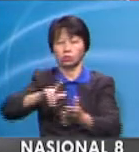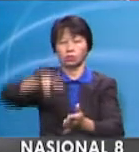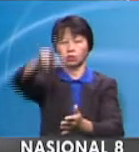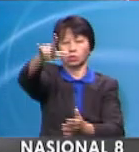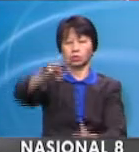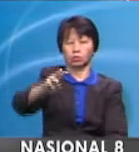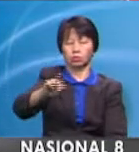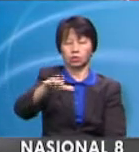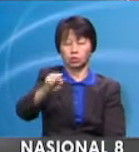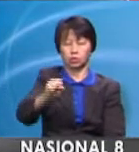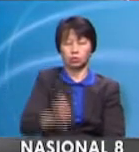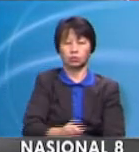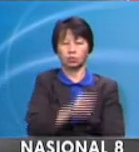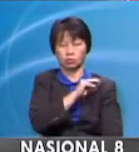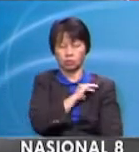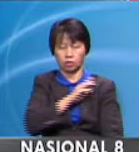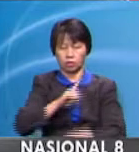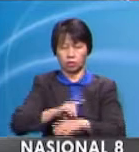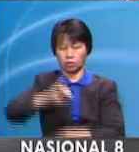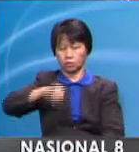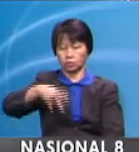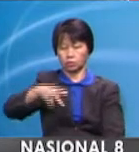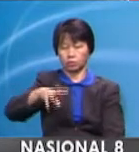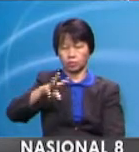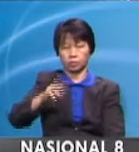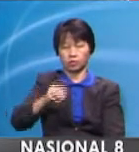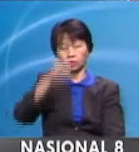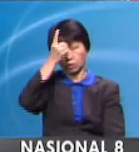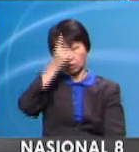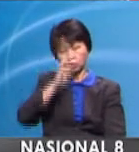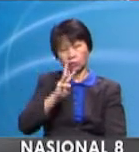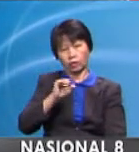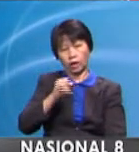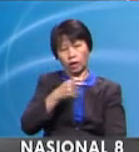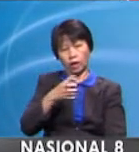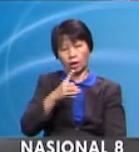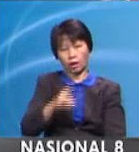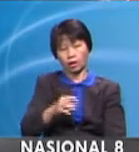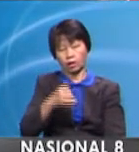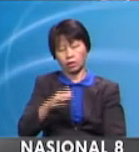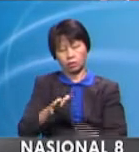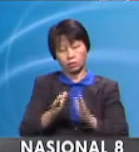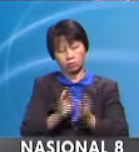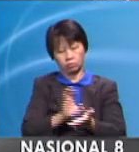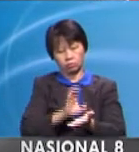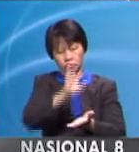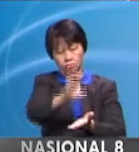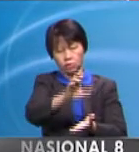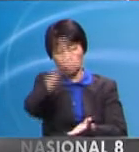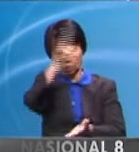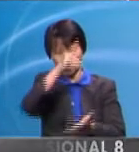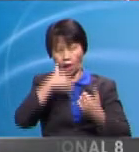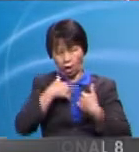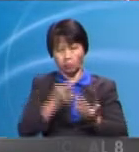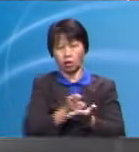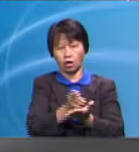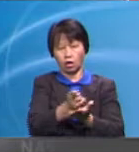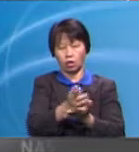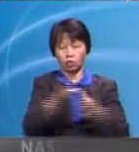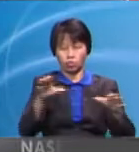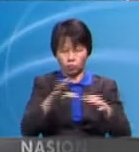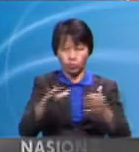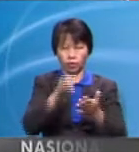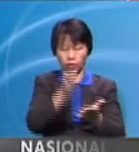Mas menteri di jabatan Perdana Menteri Datuk Seri Wahid Omar berkata sayap pelaburan kerajaan itu mempunyai hak untuk berbuat